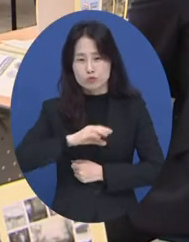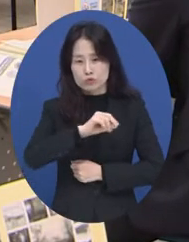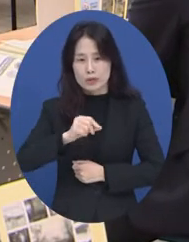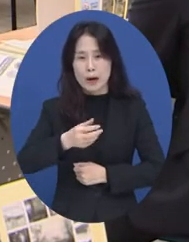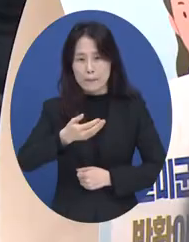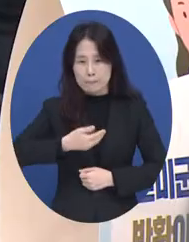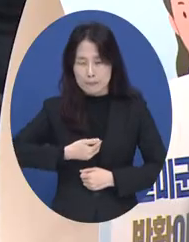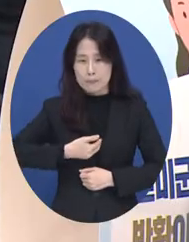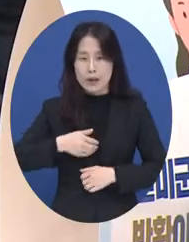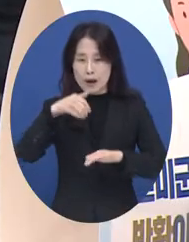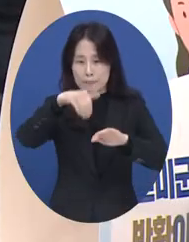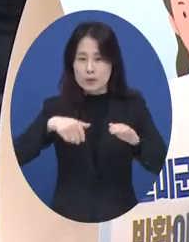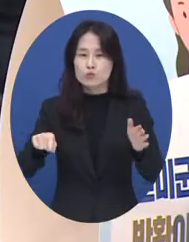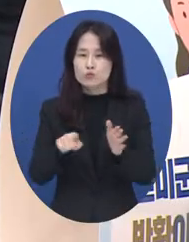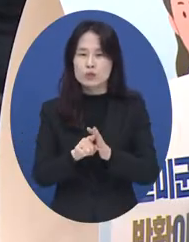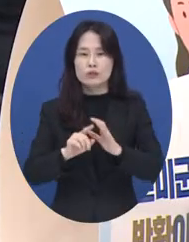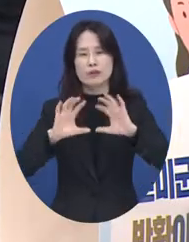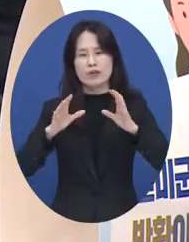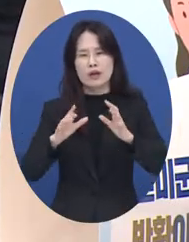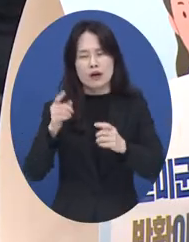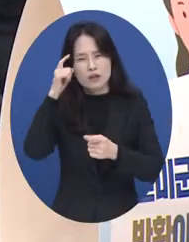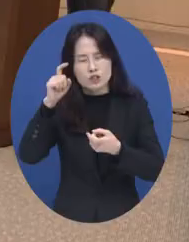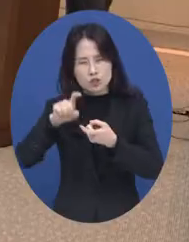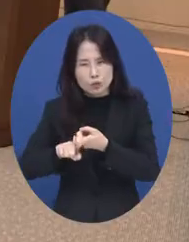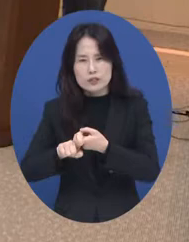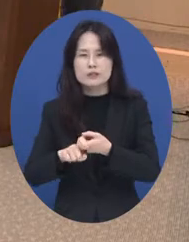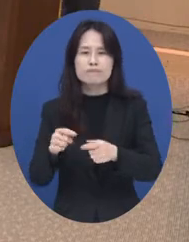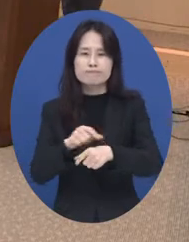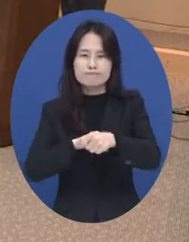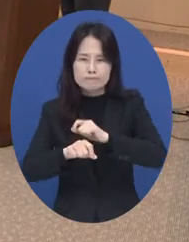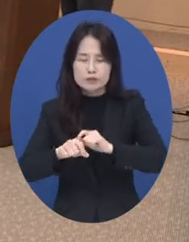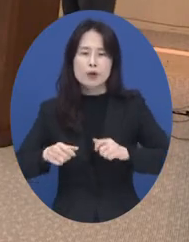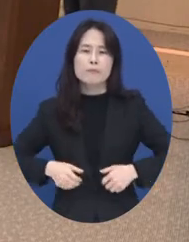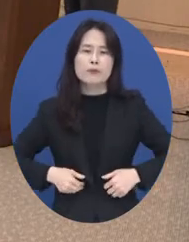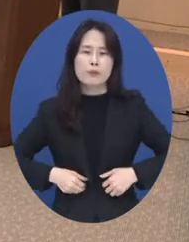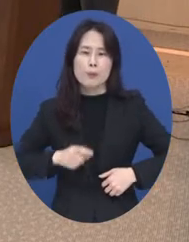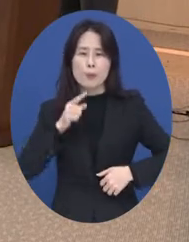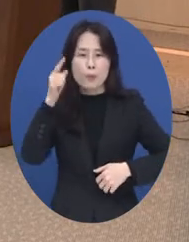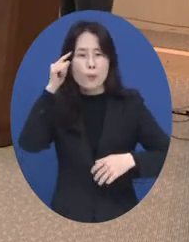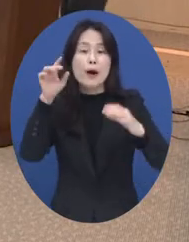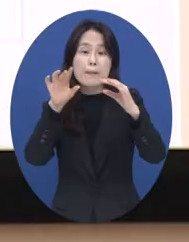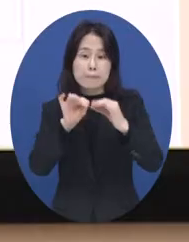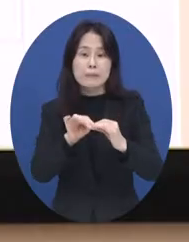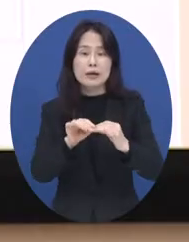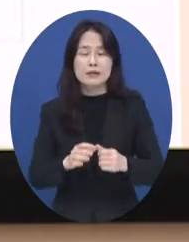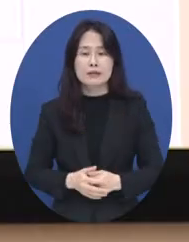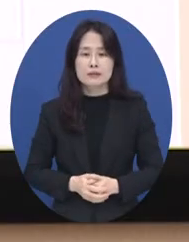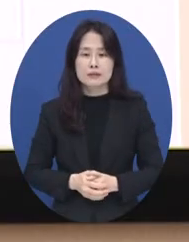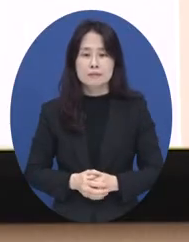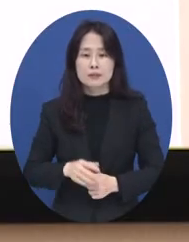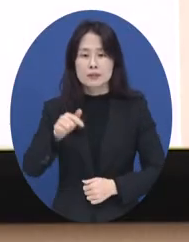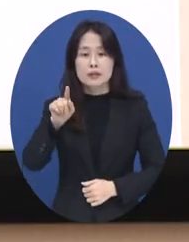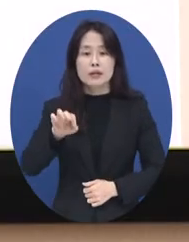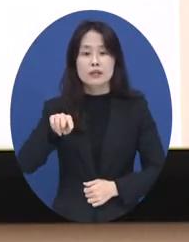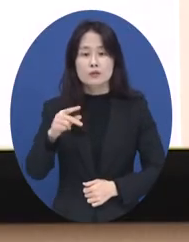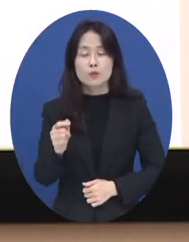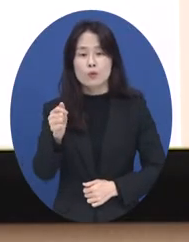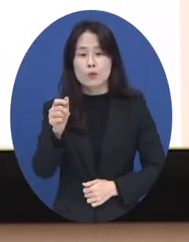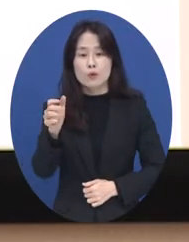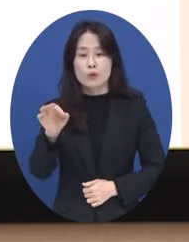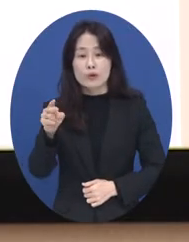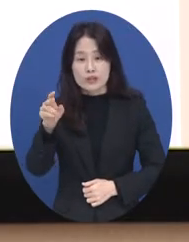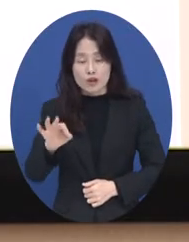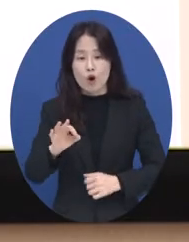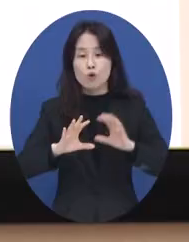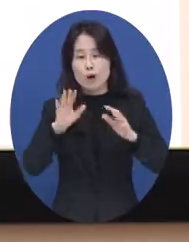개발을 위해서는 국가의 적극적인 관심과 움직임이 필요하다며 입을 모았습니다. 강소영